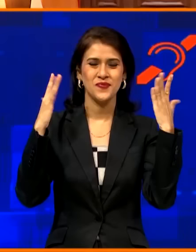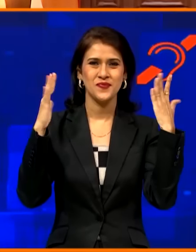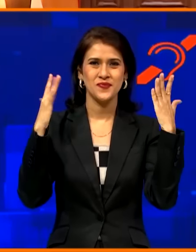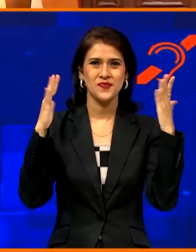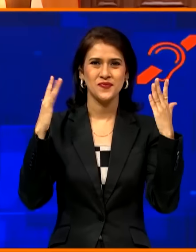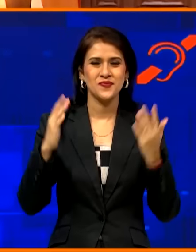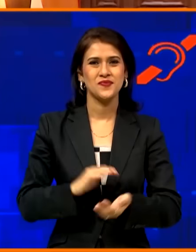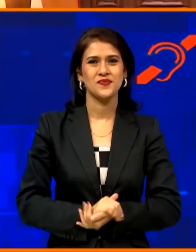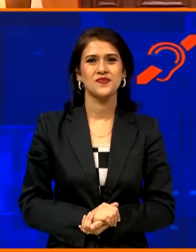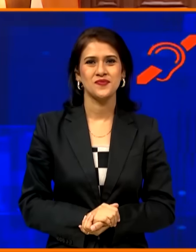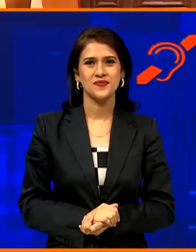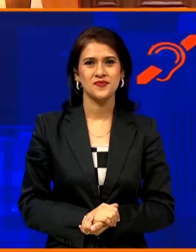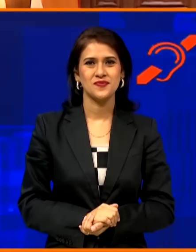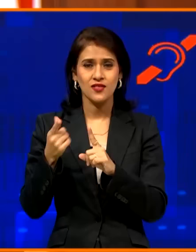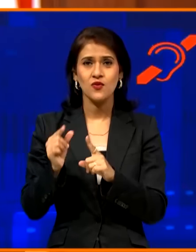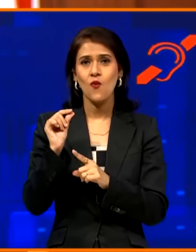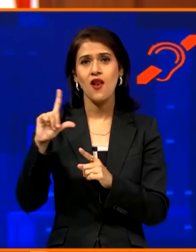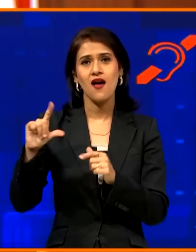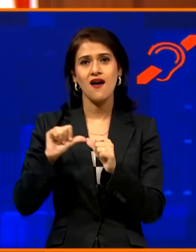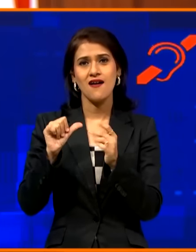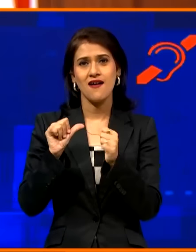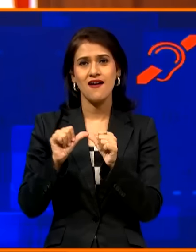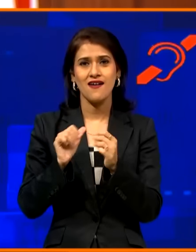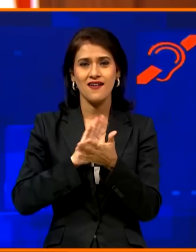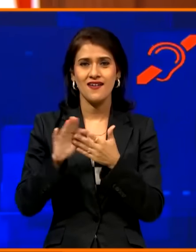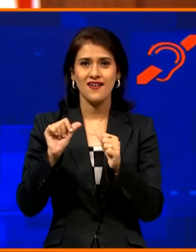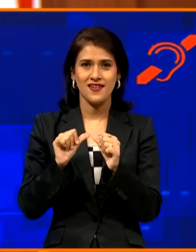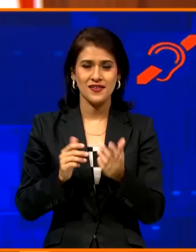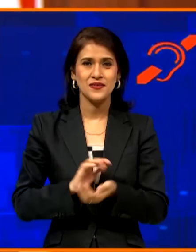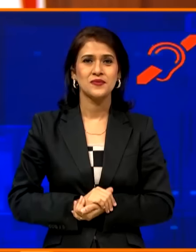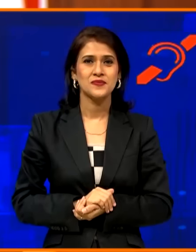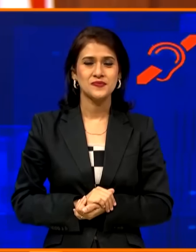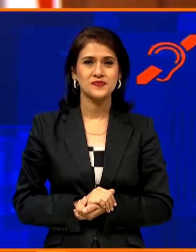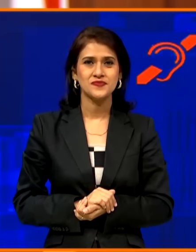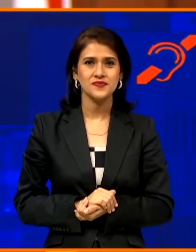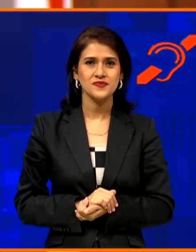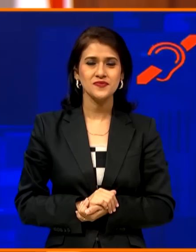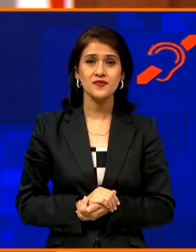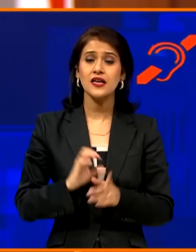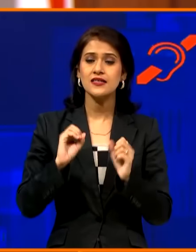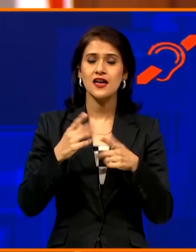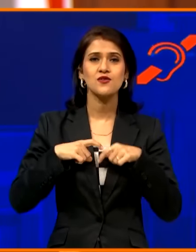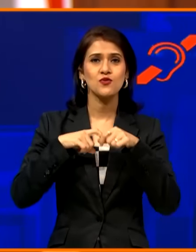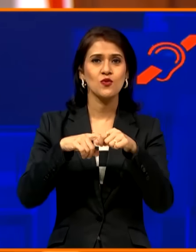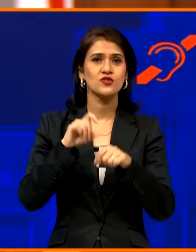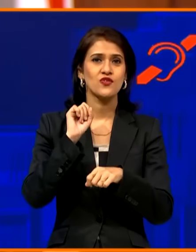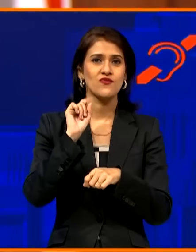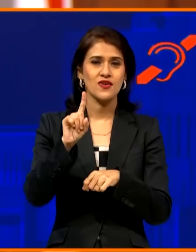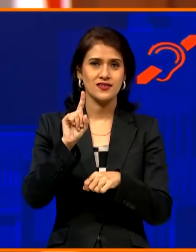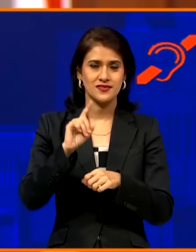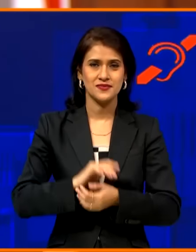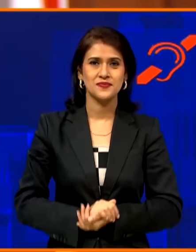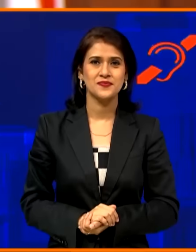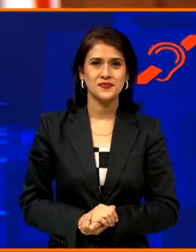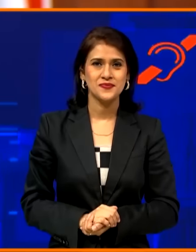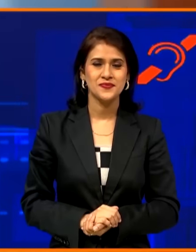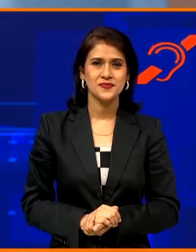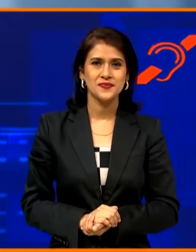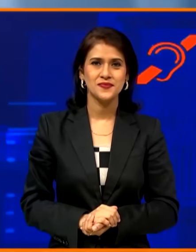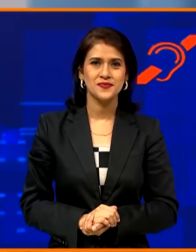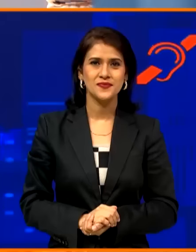खान कारवाई शुरू की जाए तो आइए शुरू करते हैं आज का मुकदमा आपकी अदालत में पहला इल्जाम मौलाना महमूद